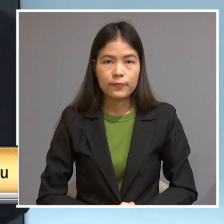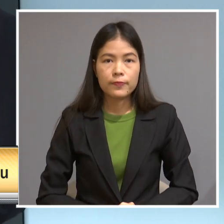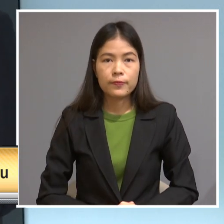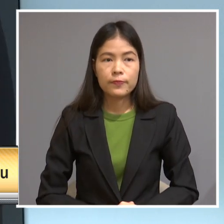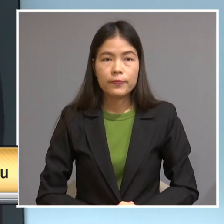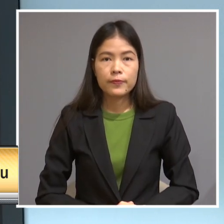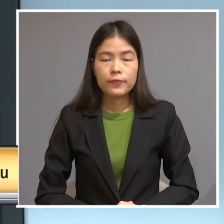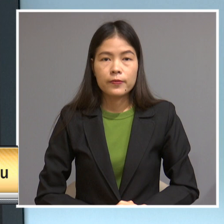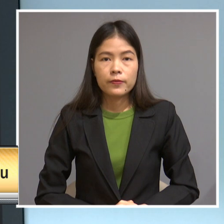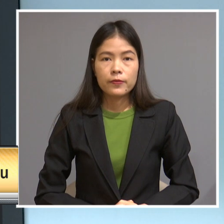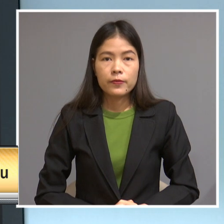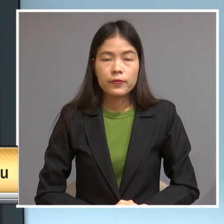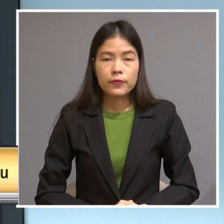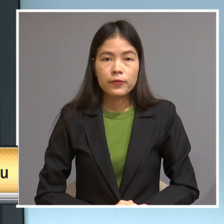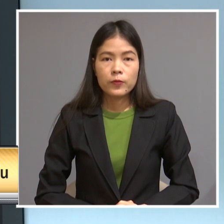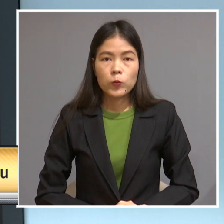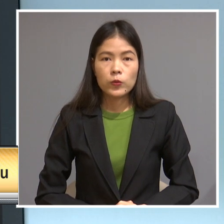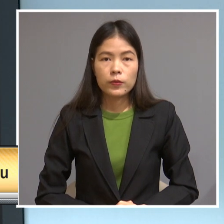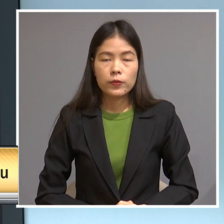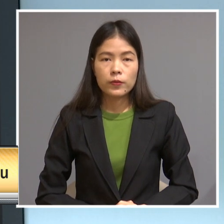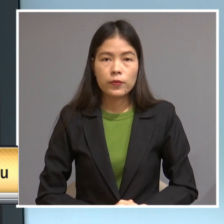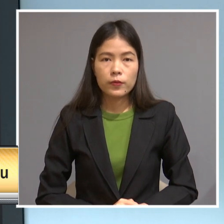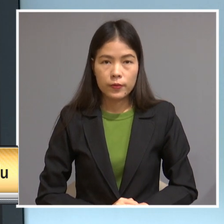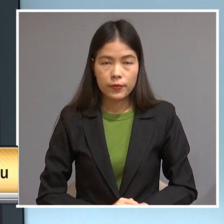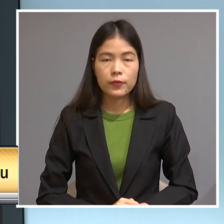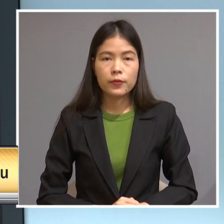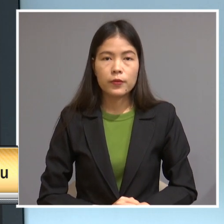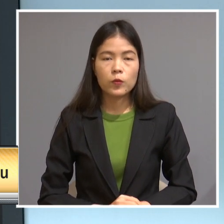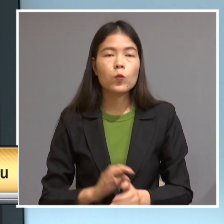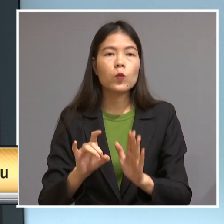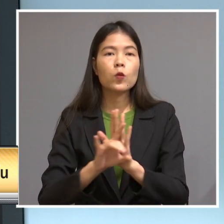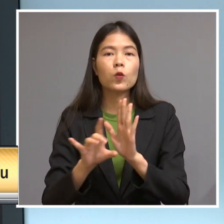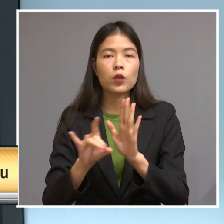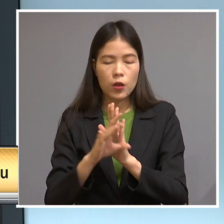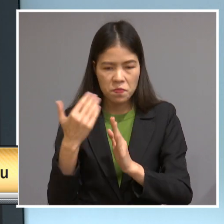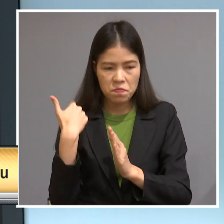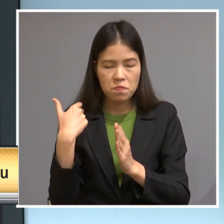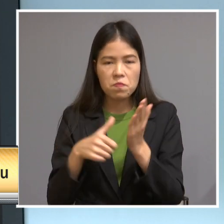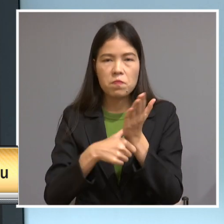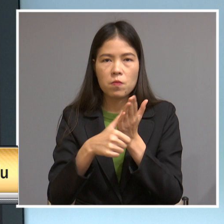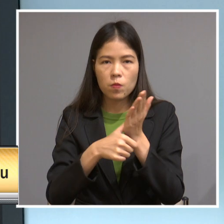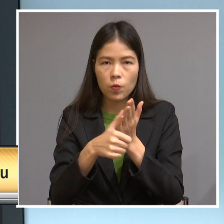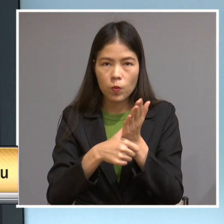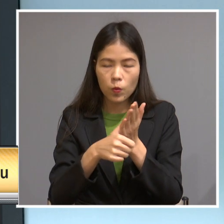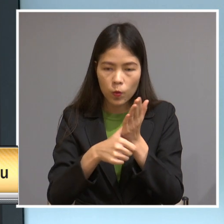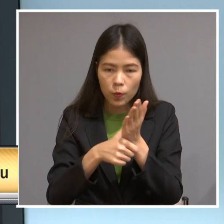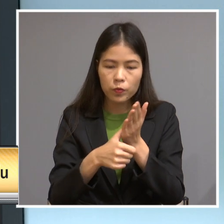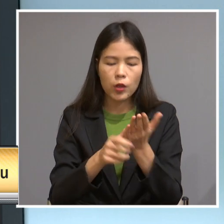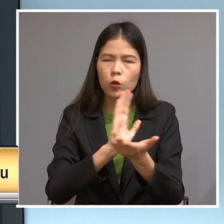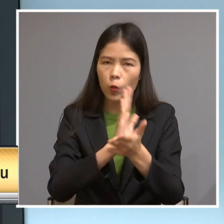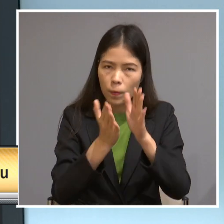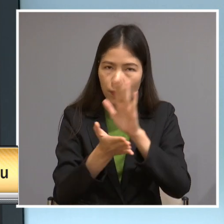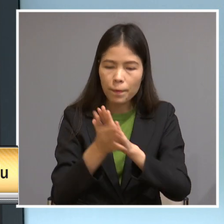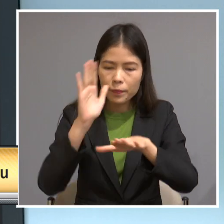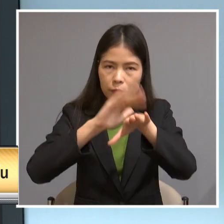ามตเดีวนะครับไปที่ดูหลังสุดเลยนะครับเขากมีทวงติง ไม่ใช่ เราทวงติงสวงต่ๆที่เกี่ยว